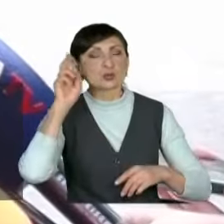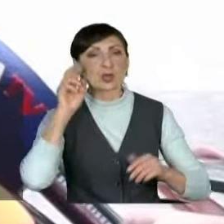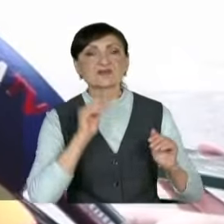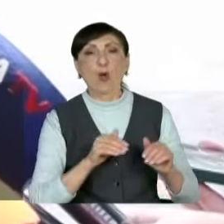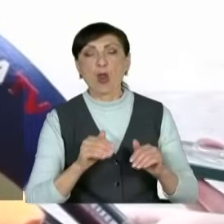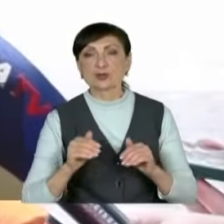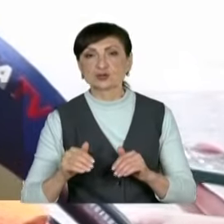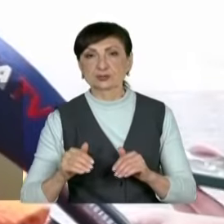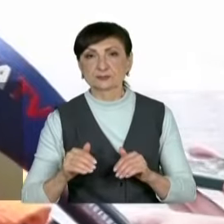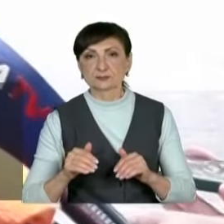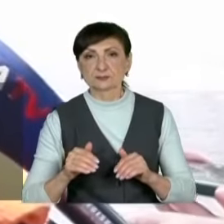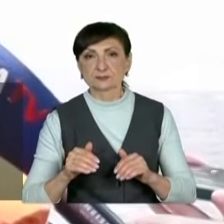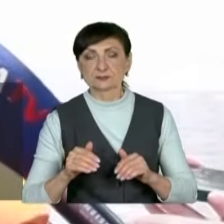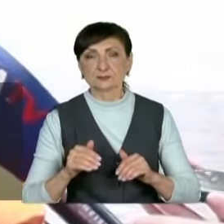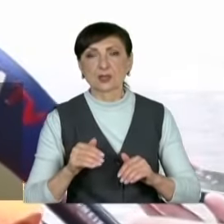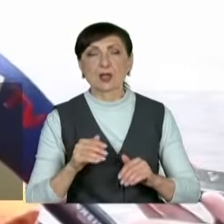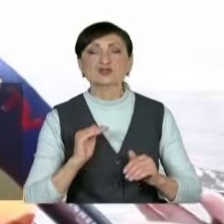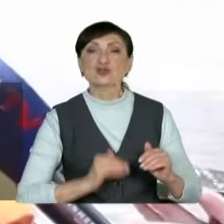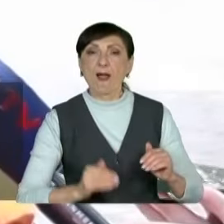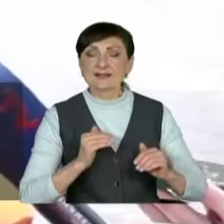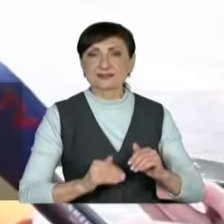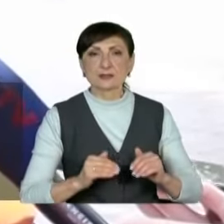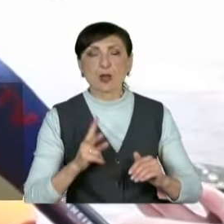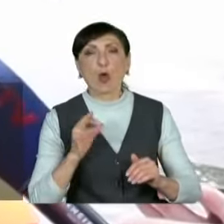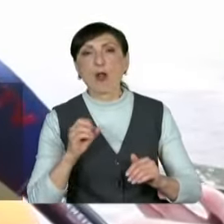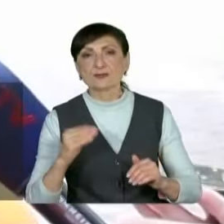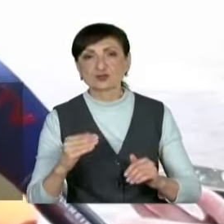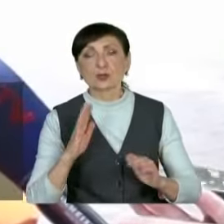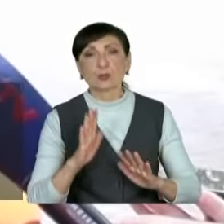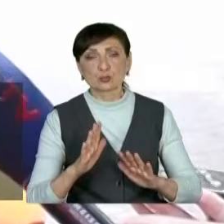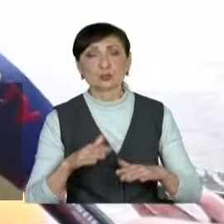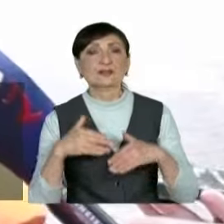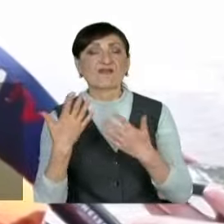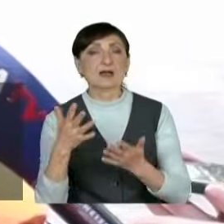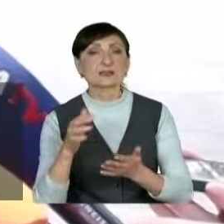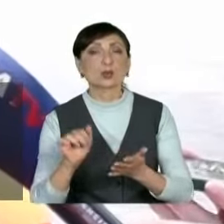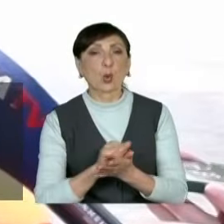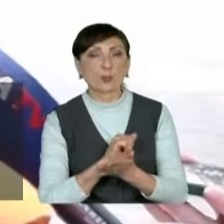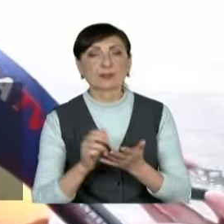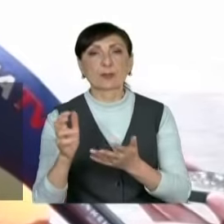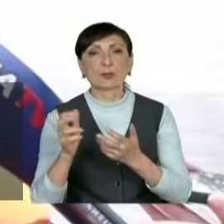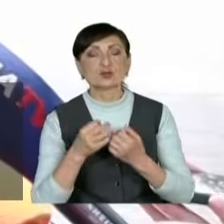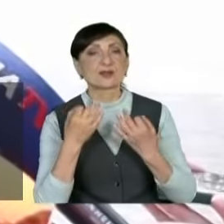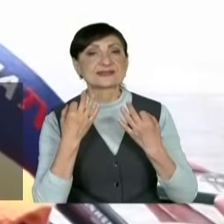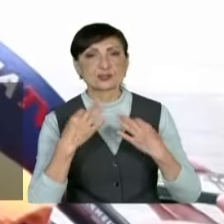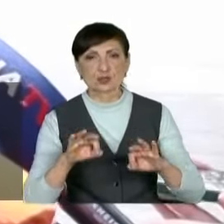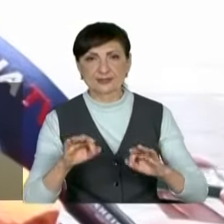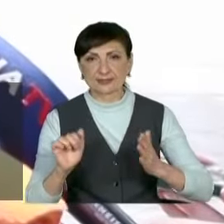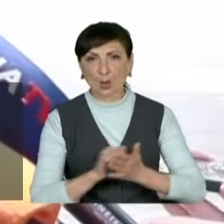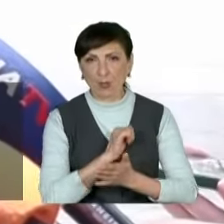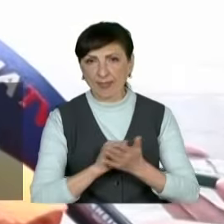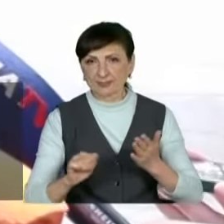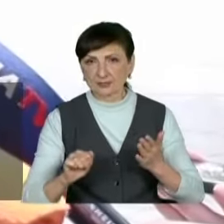колледжами, частными государственными колледжами будут подаваться документы на получение разрешительных